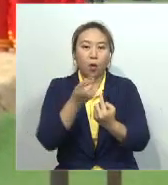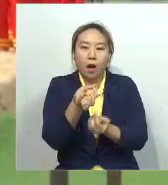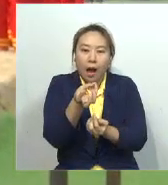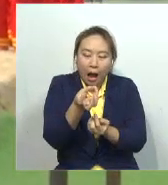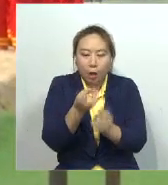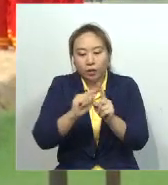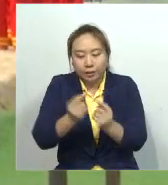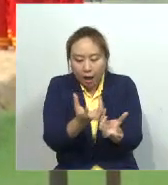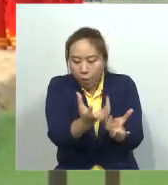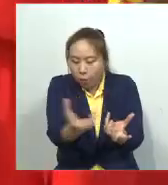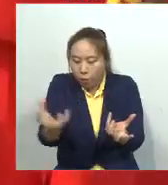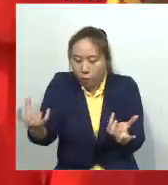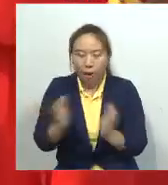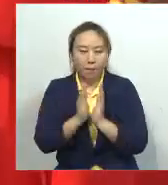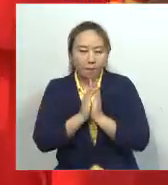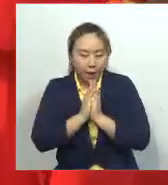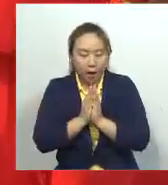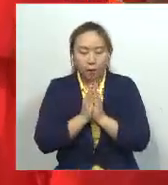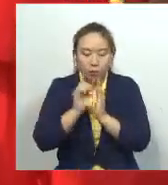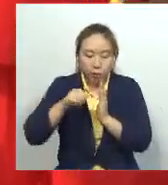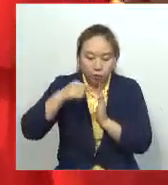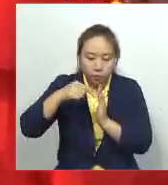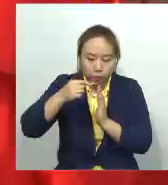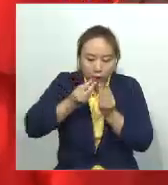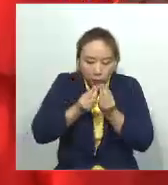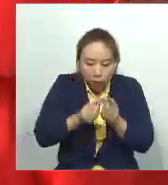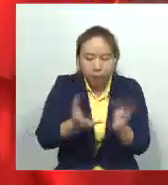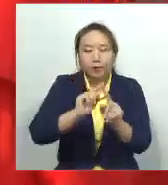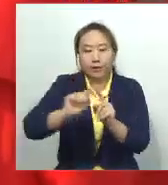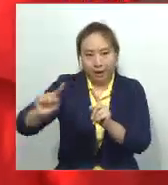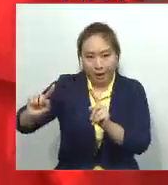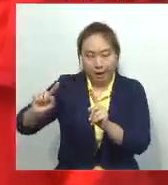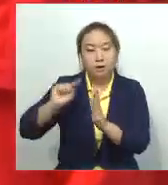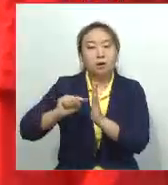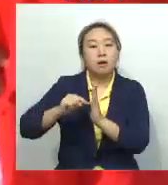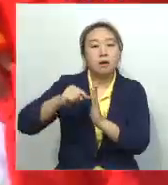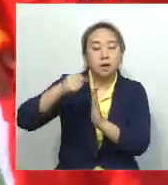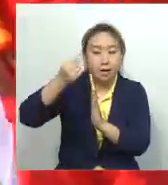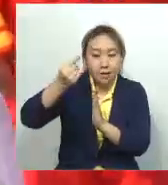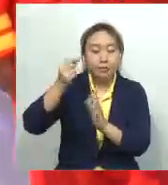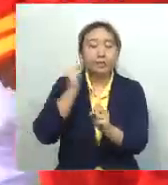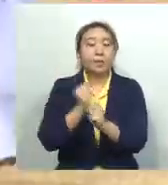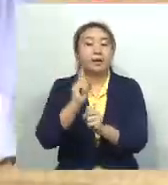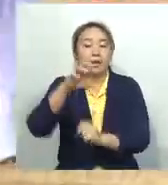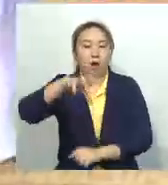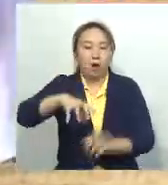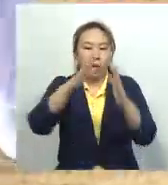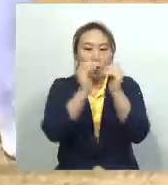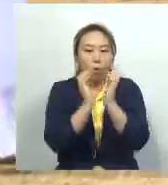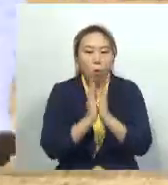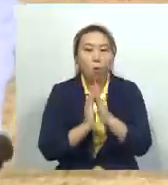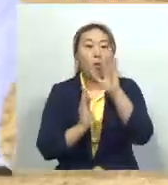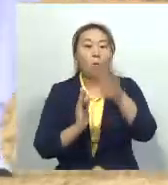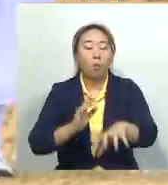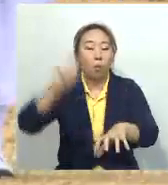ลเป็นพิธีสงฆ์เป็นวันสวดมนต์นะครับเริ่มการพระราชพิธีพืชมงคลโดยจะประกอบพระราชพิธีณพระอุโบสถวัดพระ